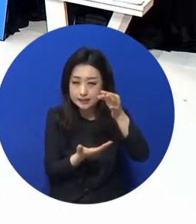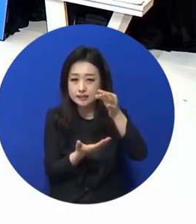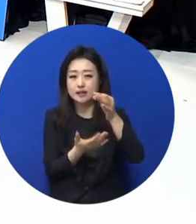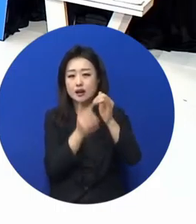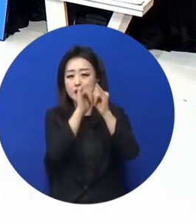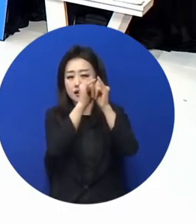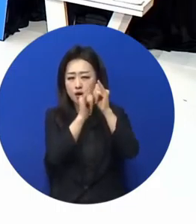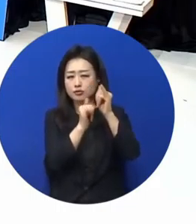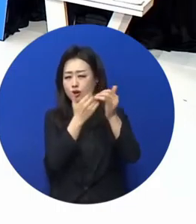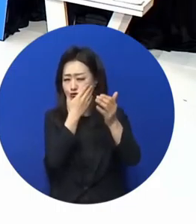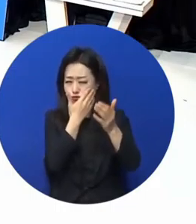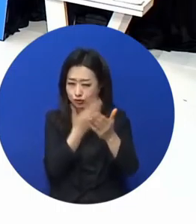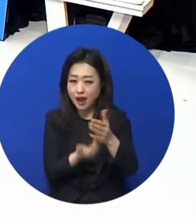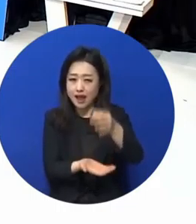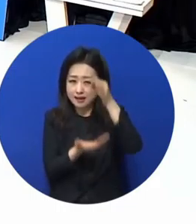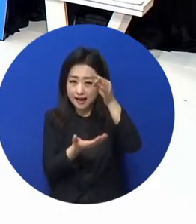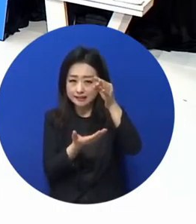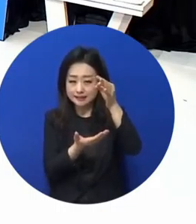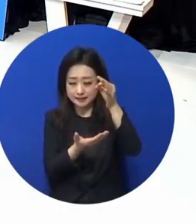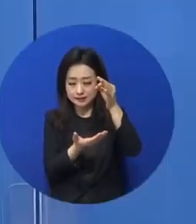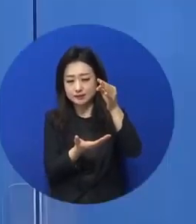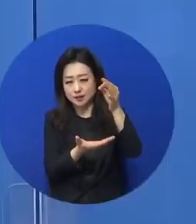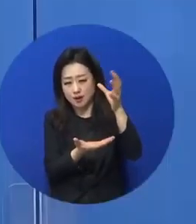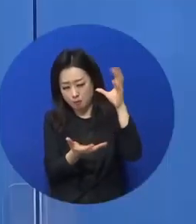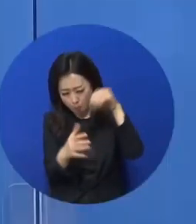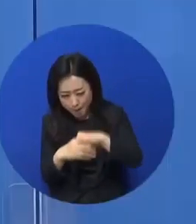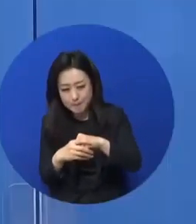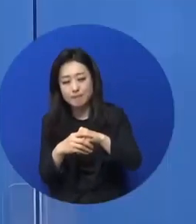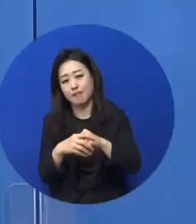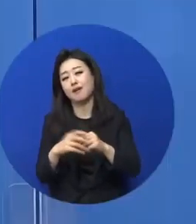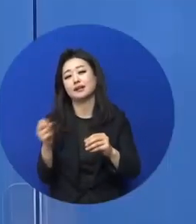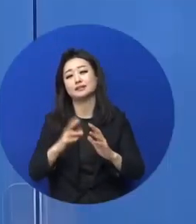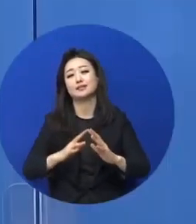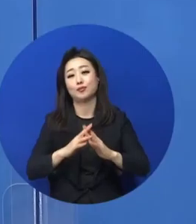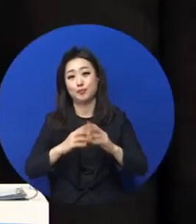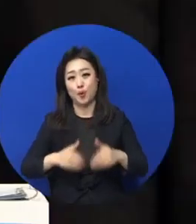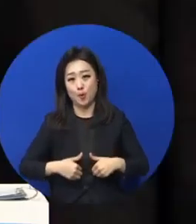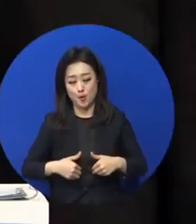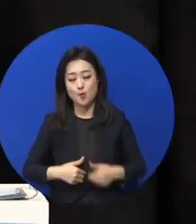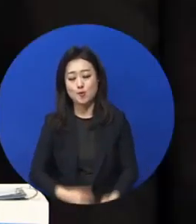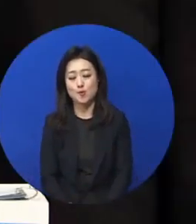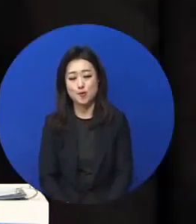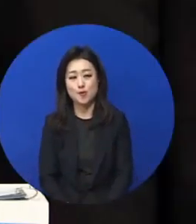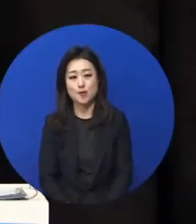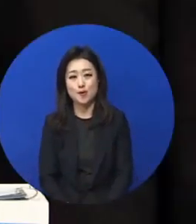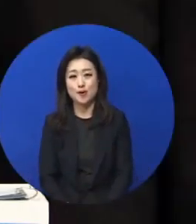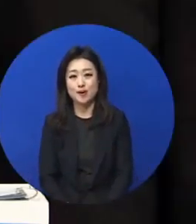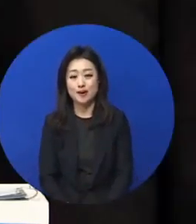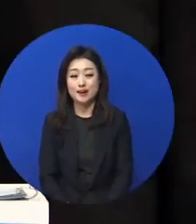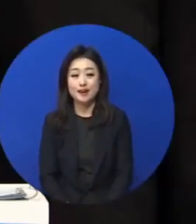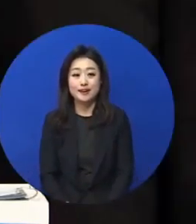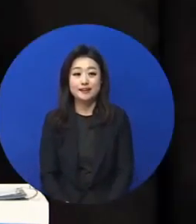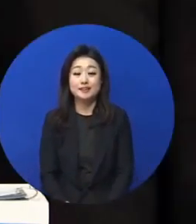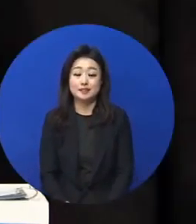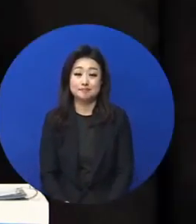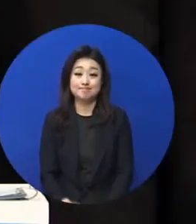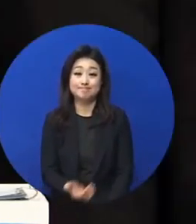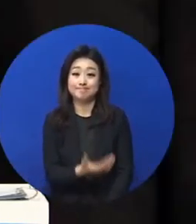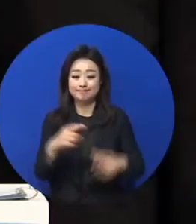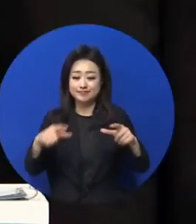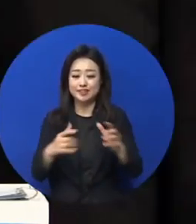자산이 아니냐라는 논의는 시작해볼 수 있겠다는 생각이 듭니다. 예, 이제 우리가 이제 개발 얘기를 많이 하는데 사실 이제